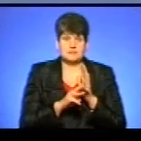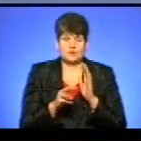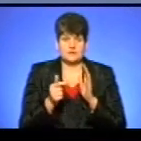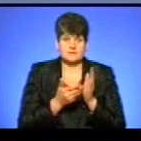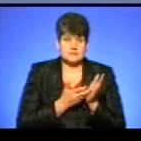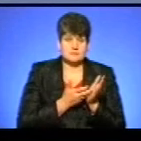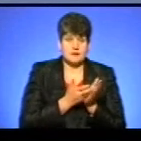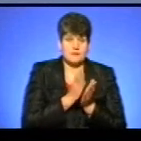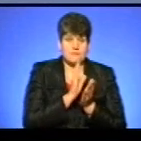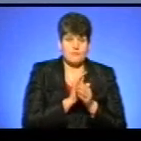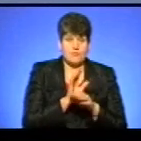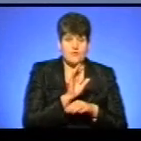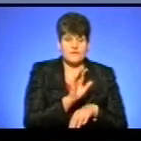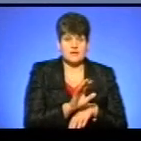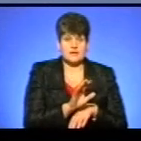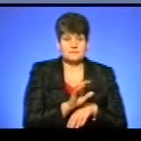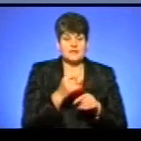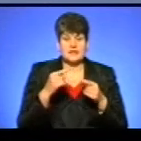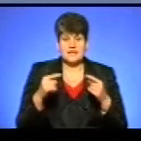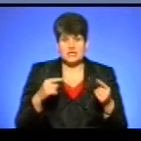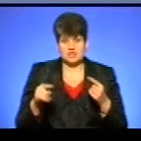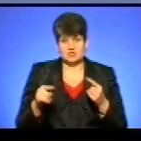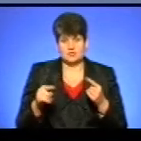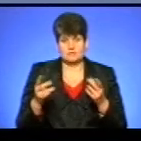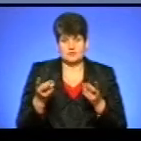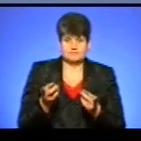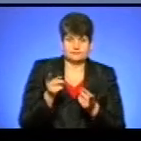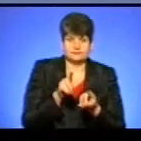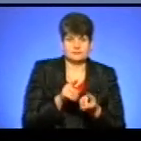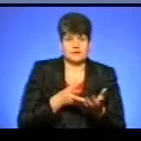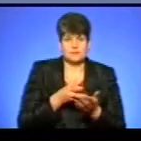спрямовуємо з інших потреб міста на виплату заробітної плати.